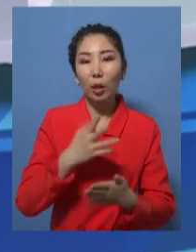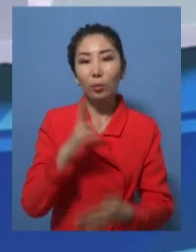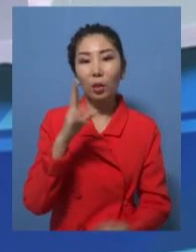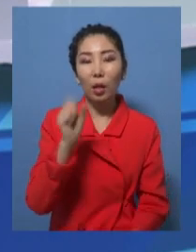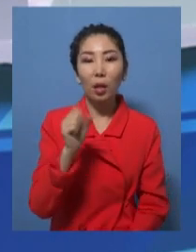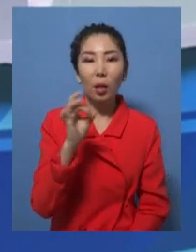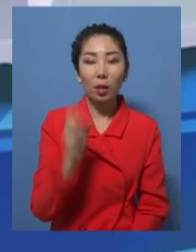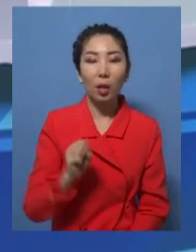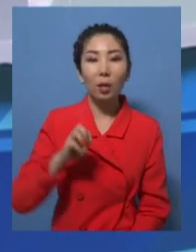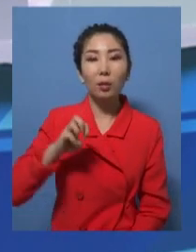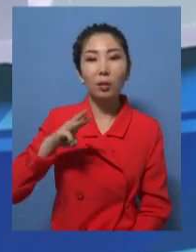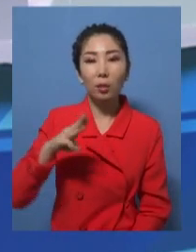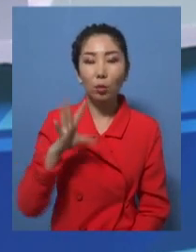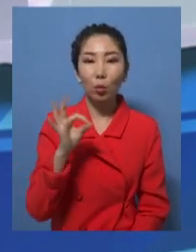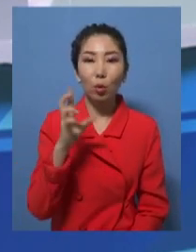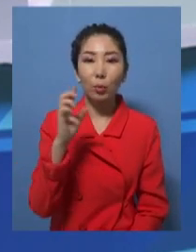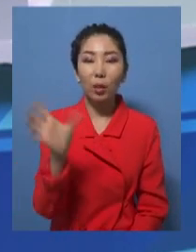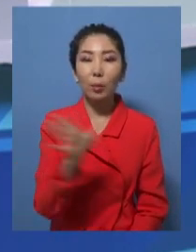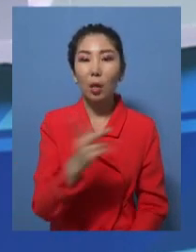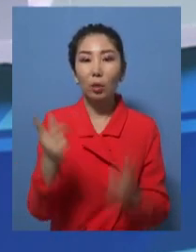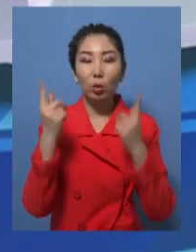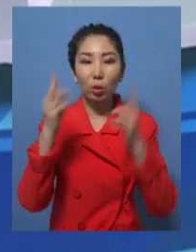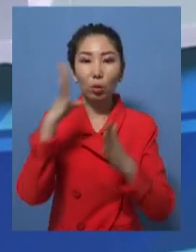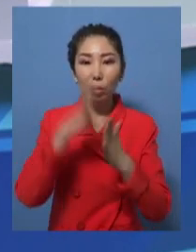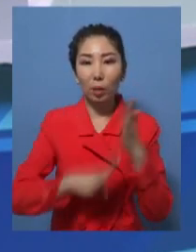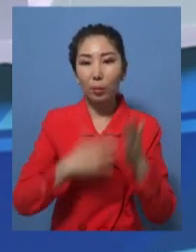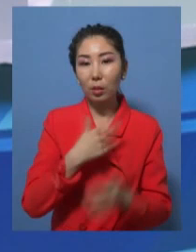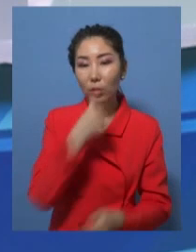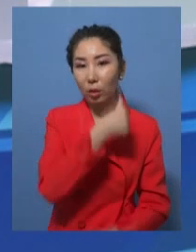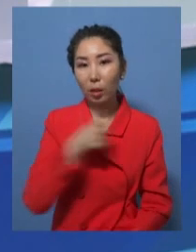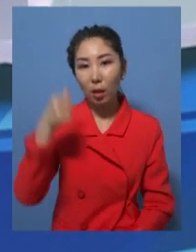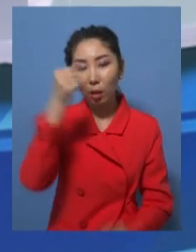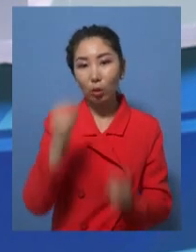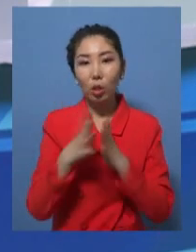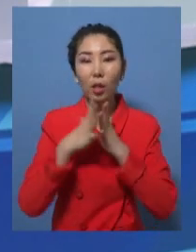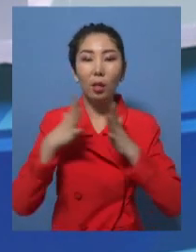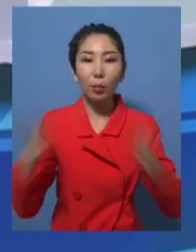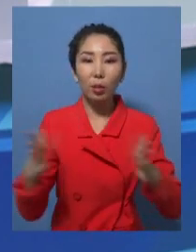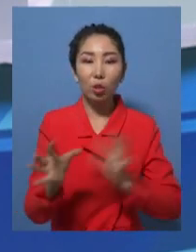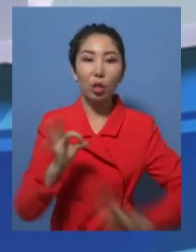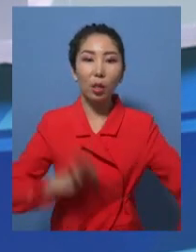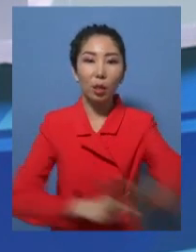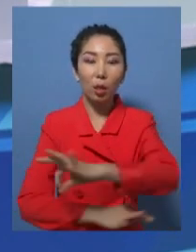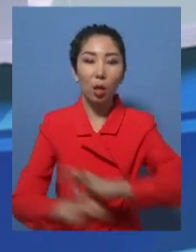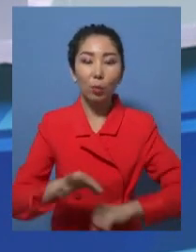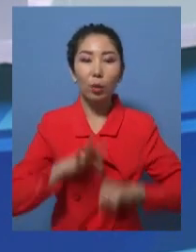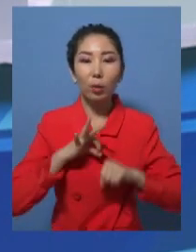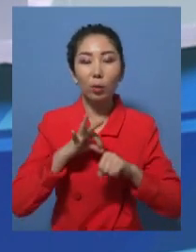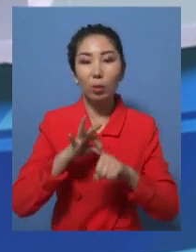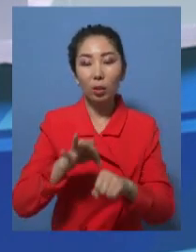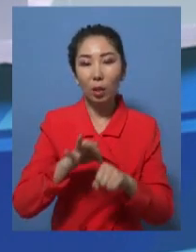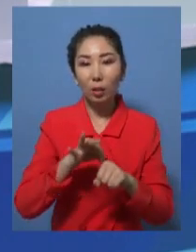қонған Қаратөбе деп жаңағы күні кеше ана 95 жылдығын тойлап үлкен жаңа іс-шаралар өтіп жатырған аудан ғой.